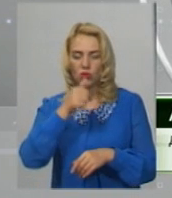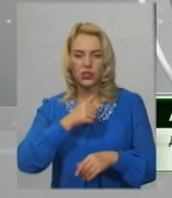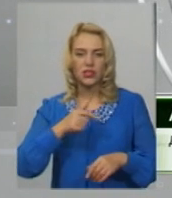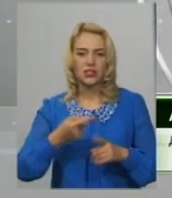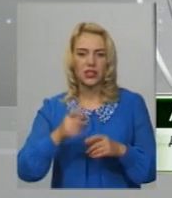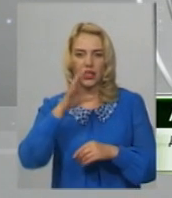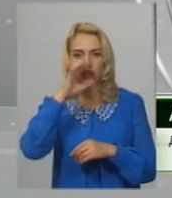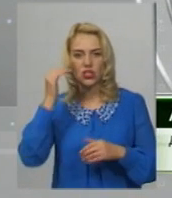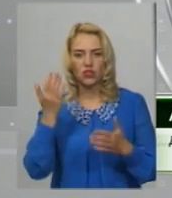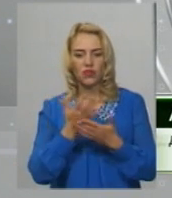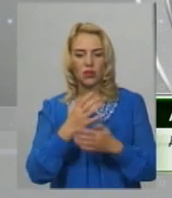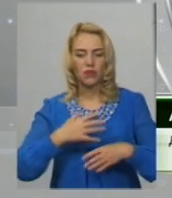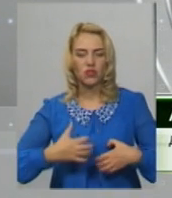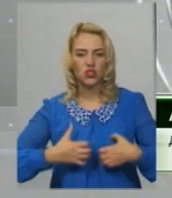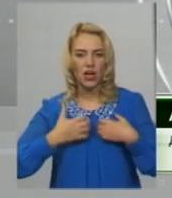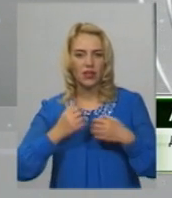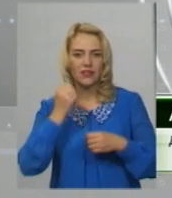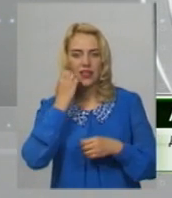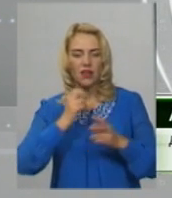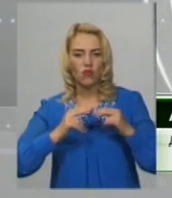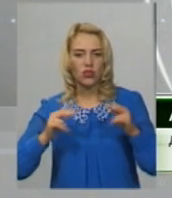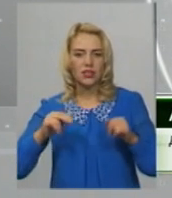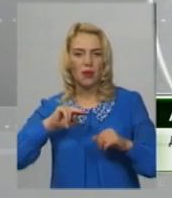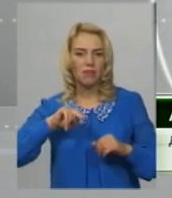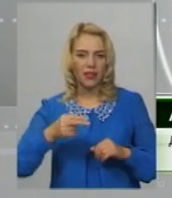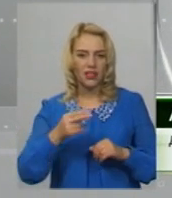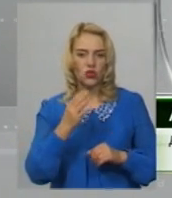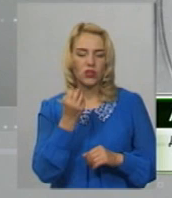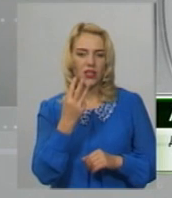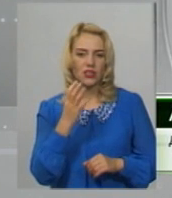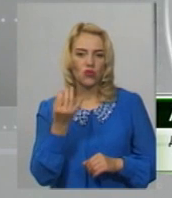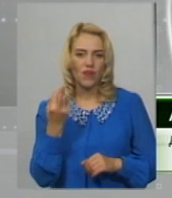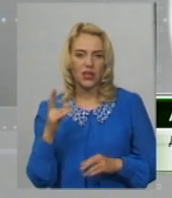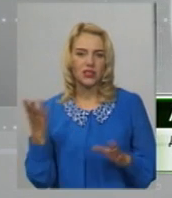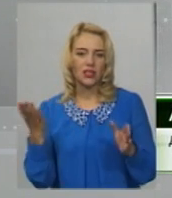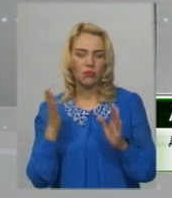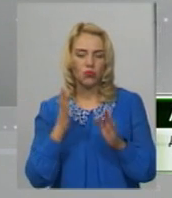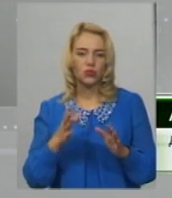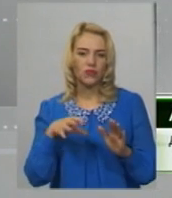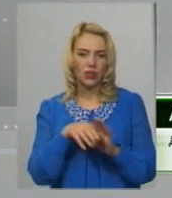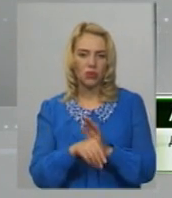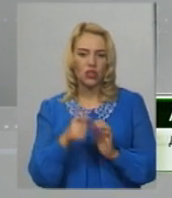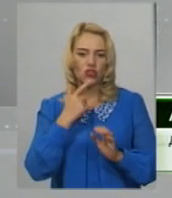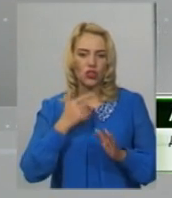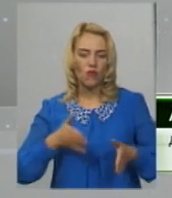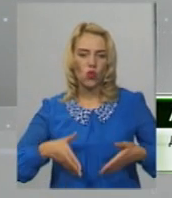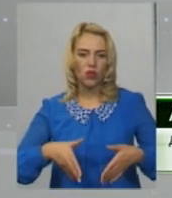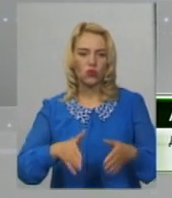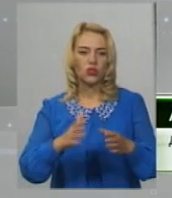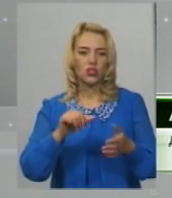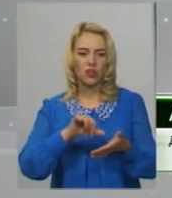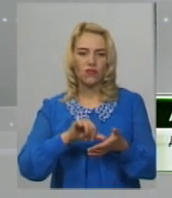ніч фільмів-жахів «Старій фортеці» п'ятницю, 13 вересня, в рамках якої відбудеться «Червона доріжка», виступ